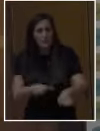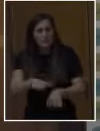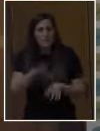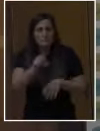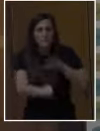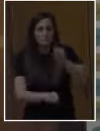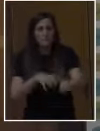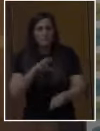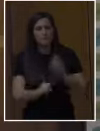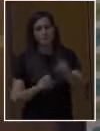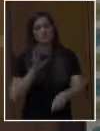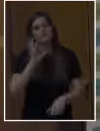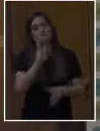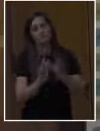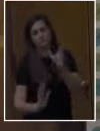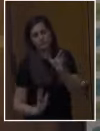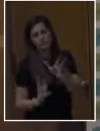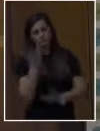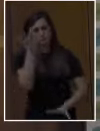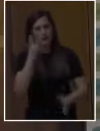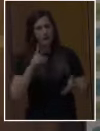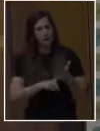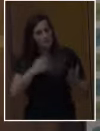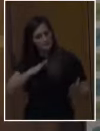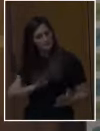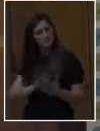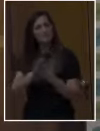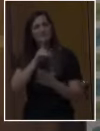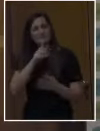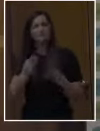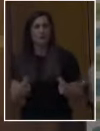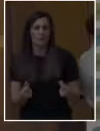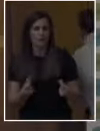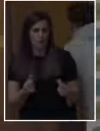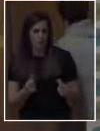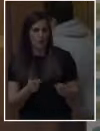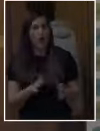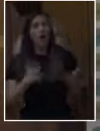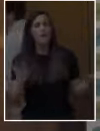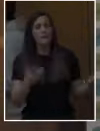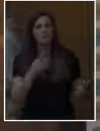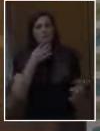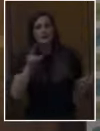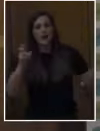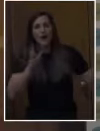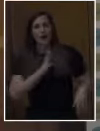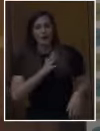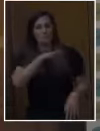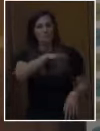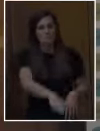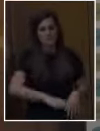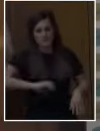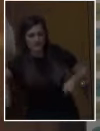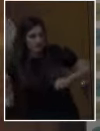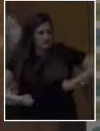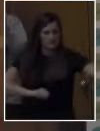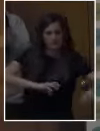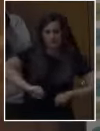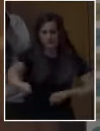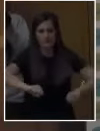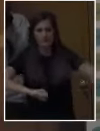Εάν δεν την μεταχειριστούμε ως τέτοια, θα είναι σαν να έχουμε βάλει ένα μωρό στη μέση και να το τραβάει ο καθένας από όπου τον βολεύει. Αυτό το